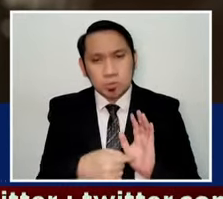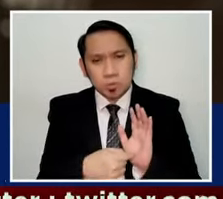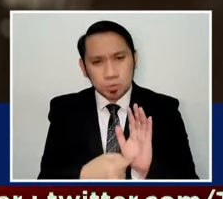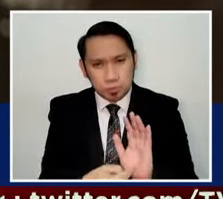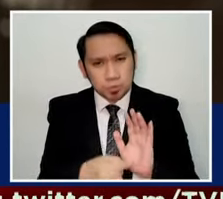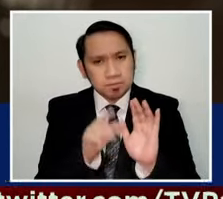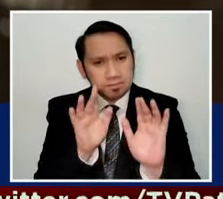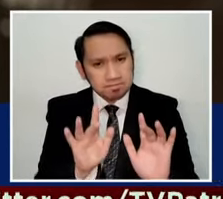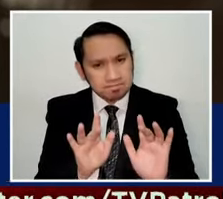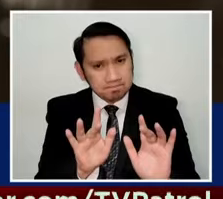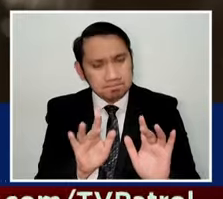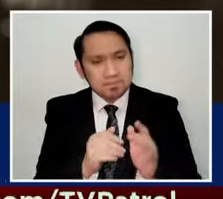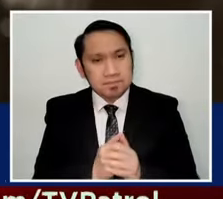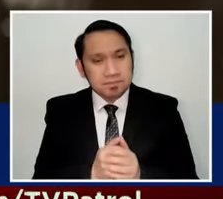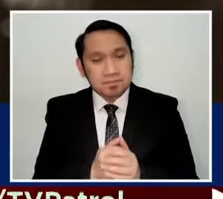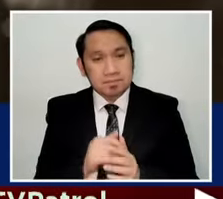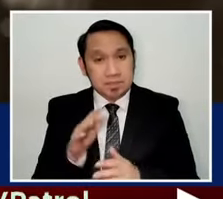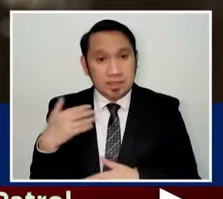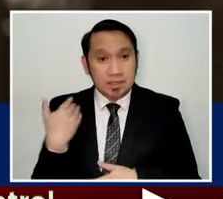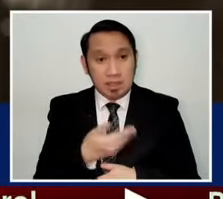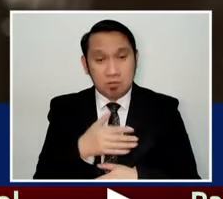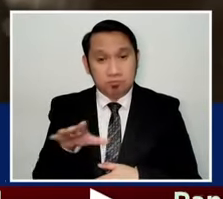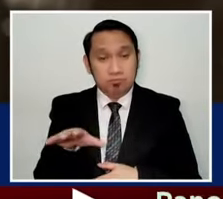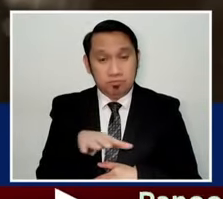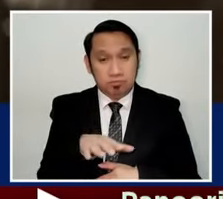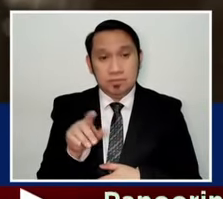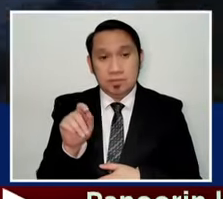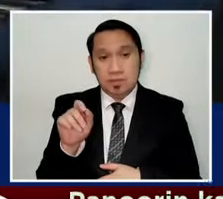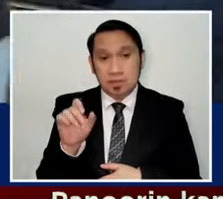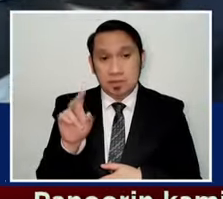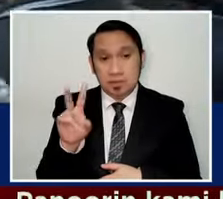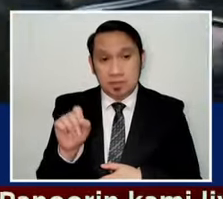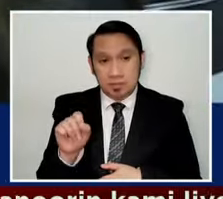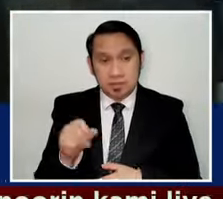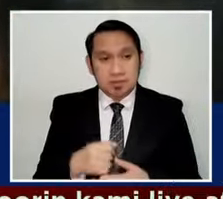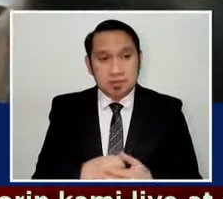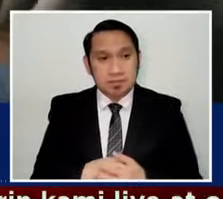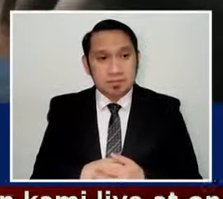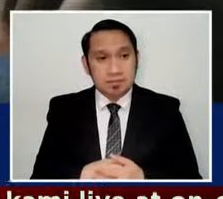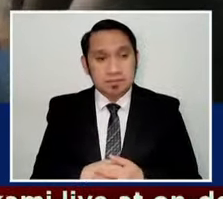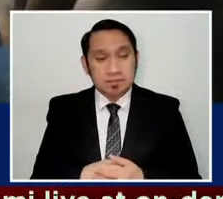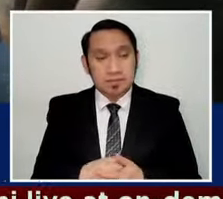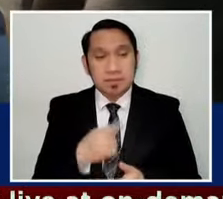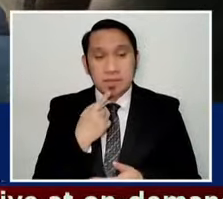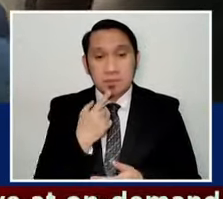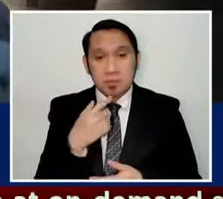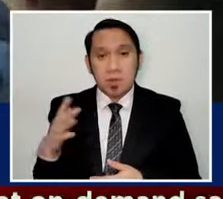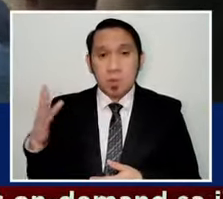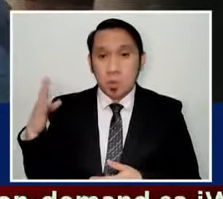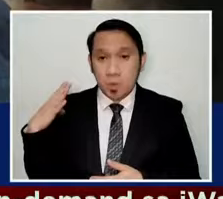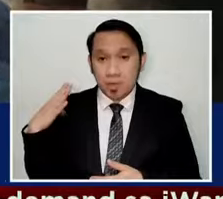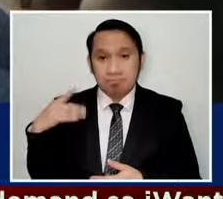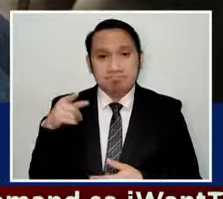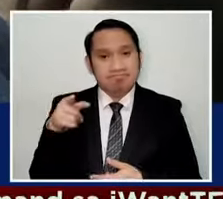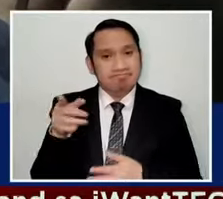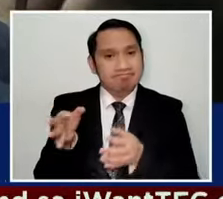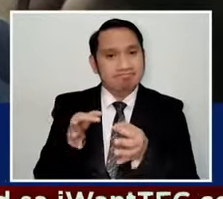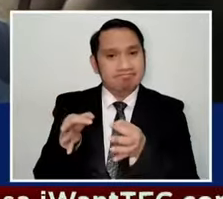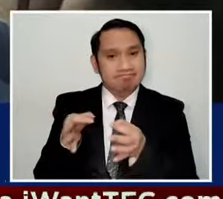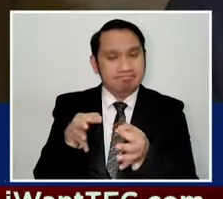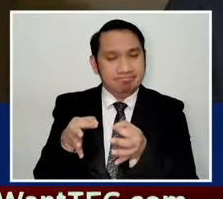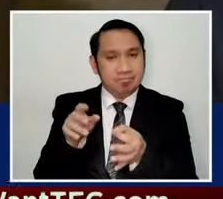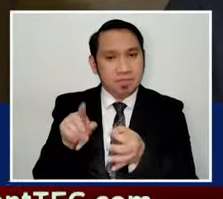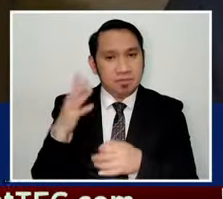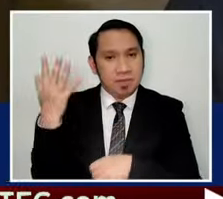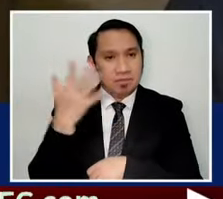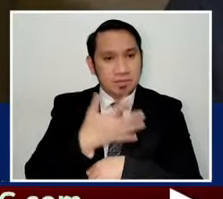sa aming colleagues, si Representative Arnulfo Teves. Ayon kay Castro, aantayin ng komite ang paliwanag ng kasamahan sa loob ng 5